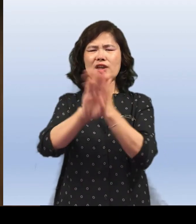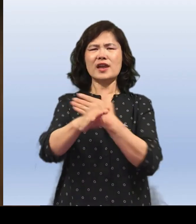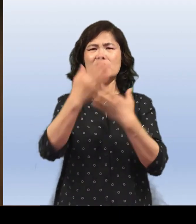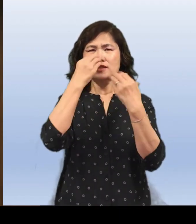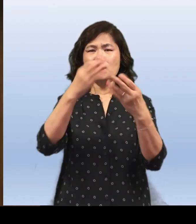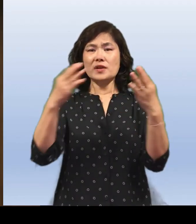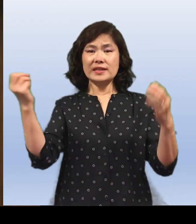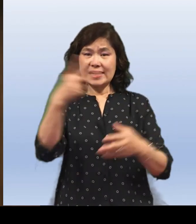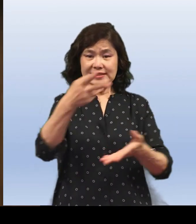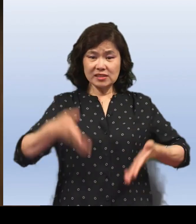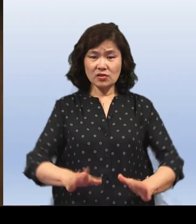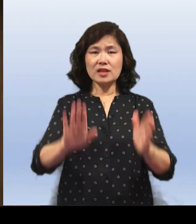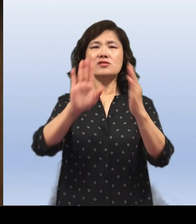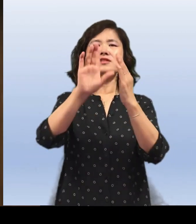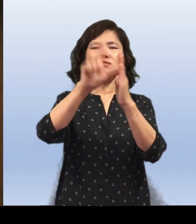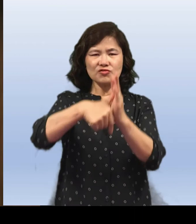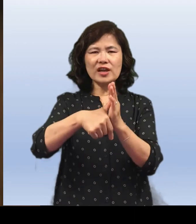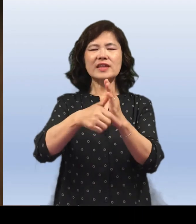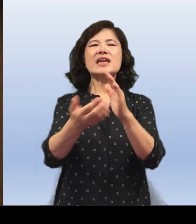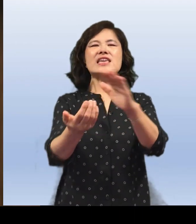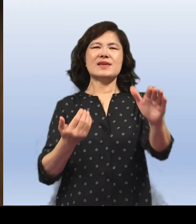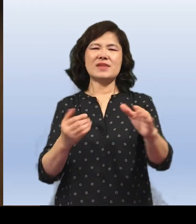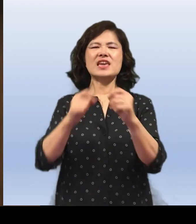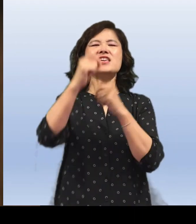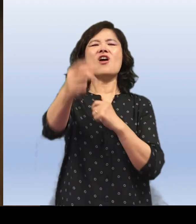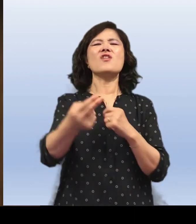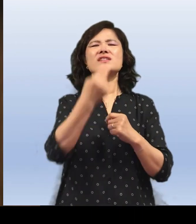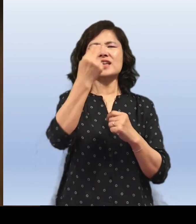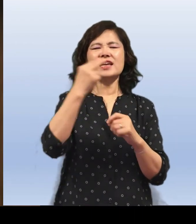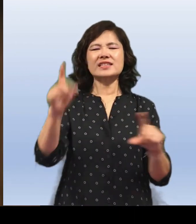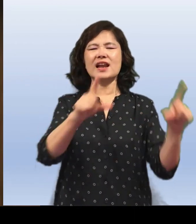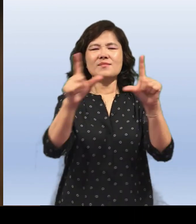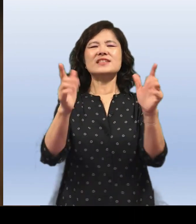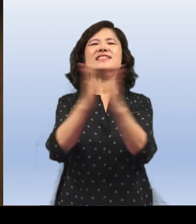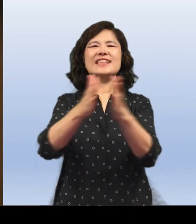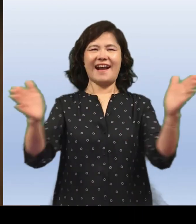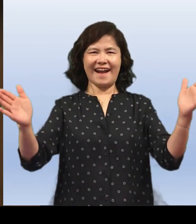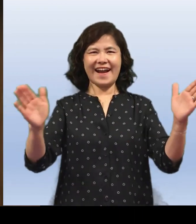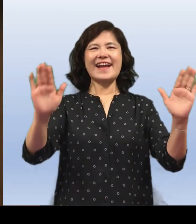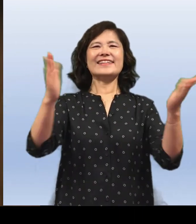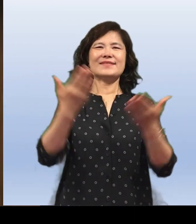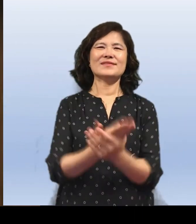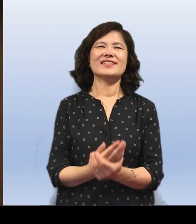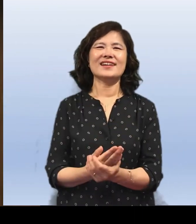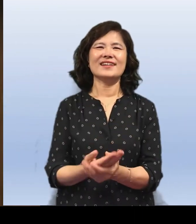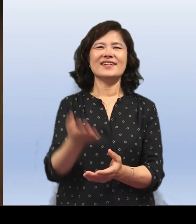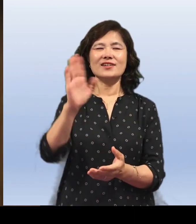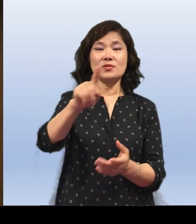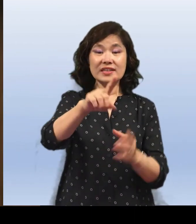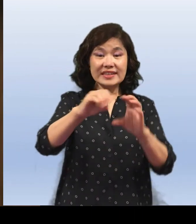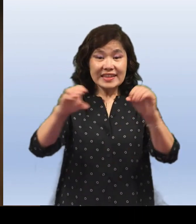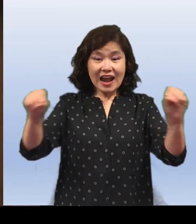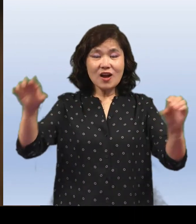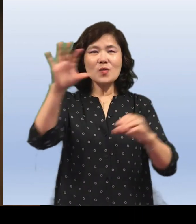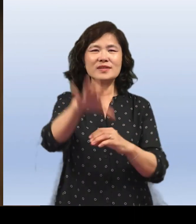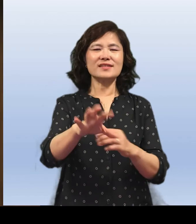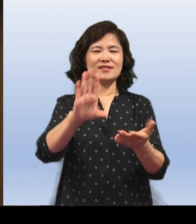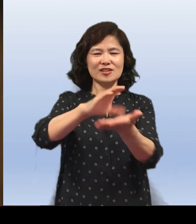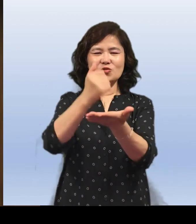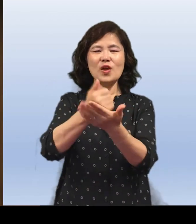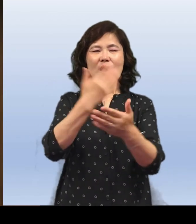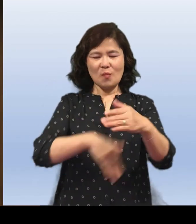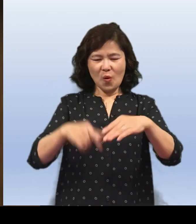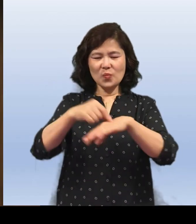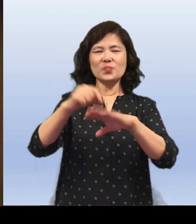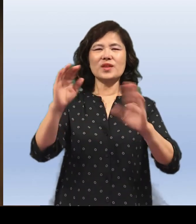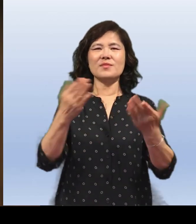그 순간 우리는 이미 영생의 삶을 시작하는 것입니다. 그리고 이 땅에서 그리스도의